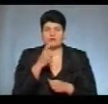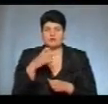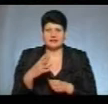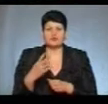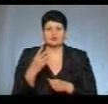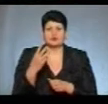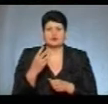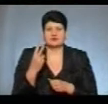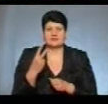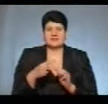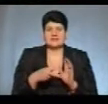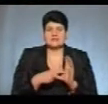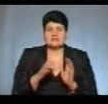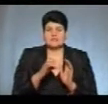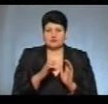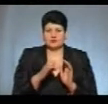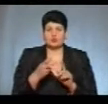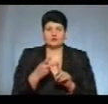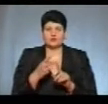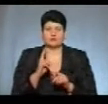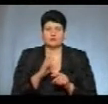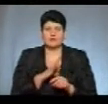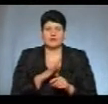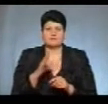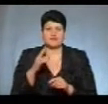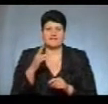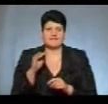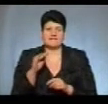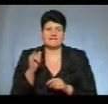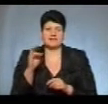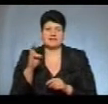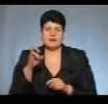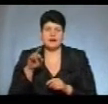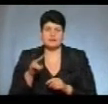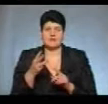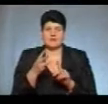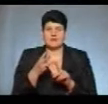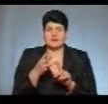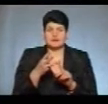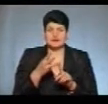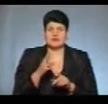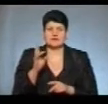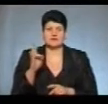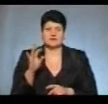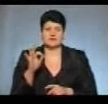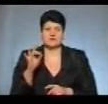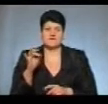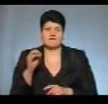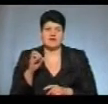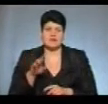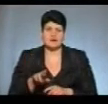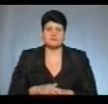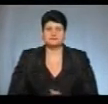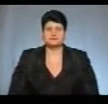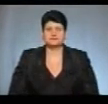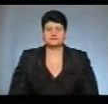хвилину 27 секунд. Другою фінішувала Кайса Макаріайнен з Фінляндії і третьою Марте Олсбі-Ройсланд з Норвегії.